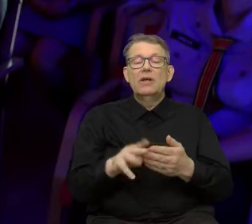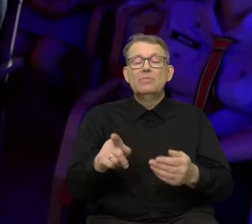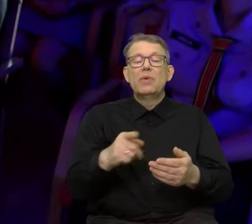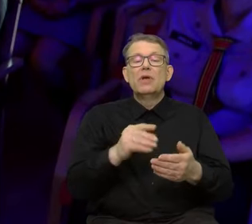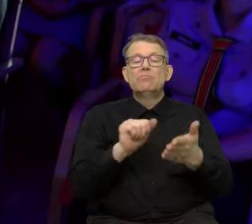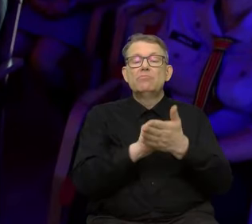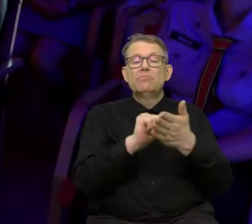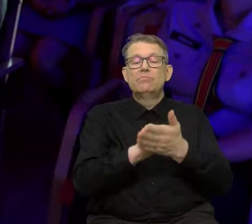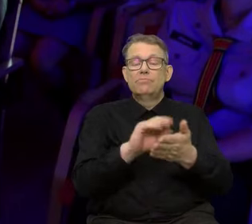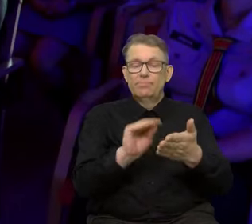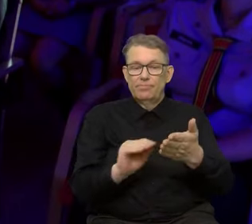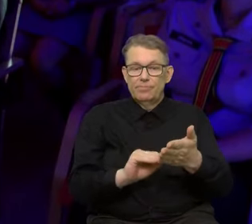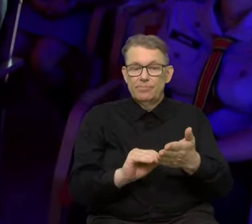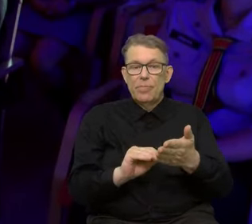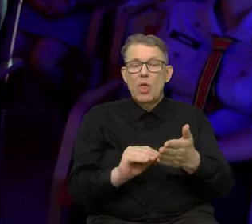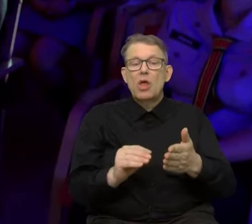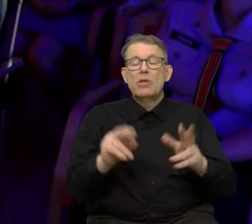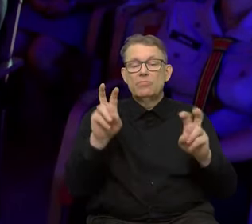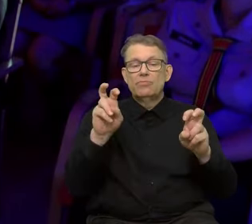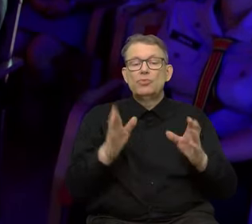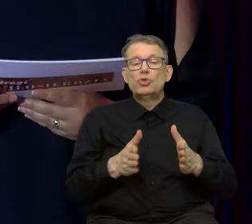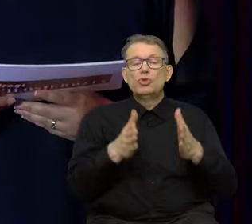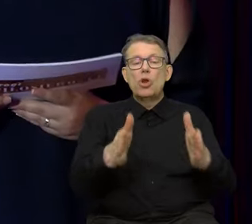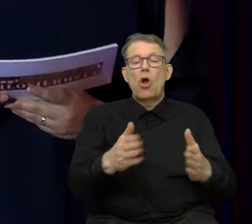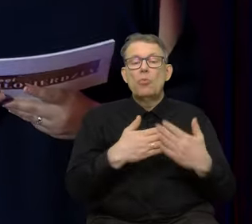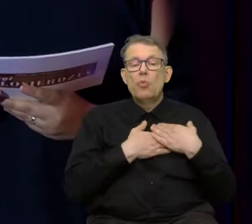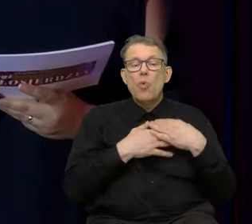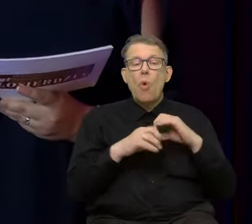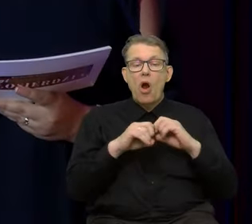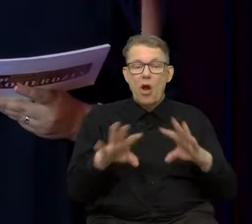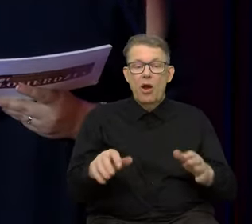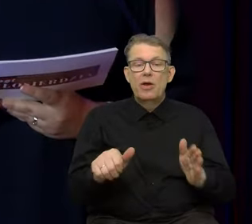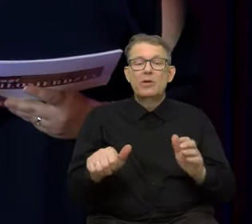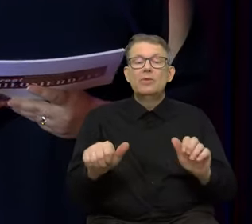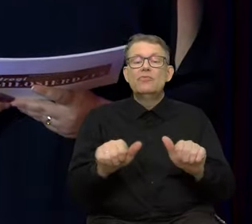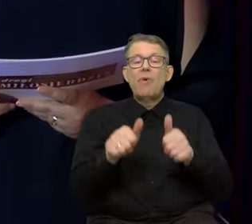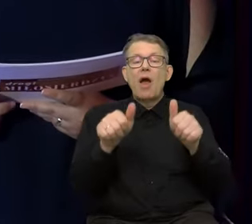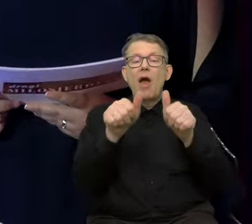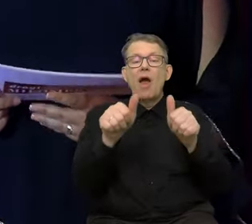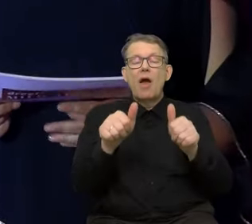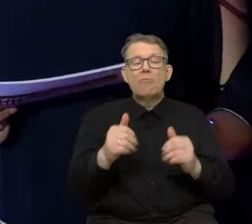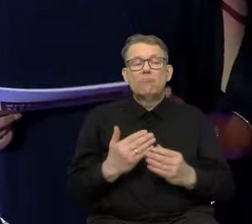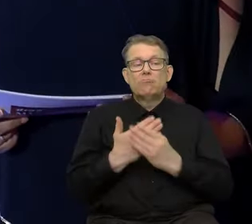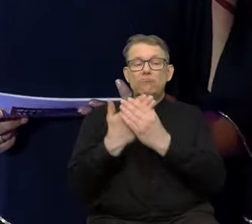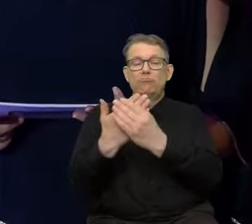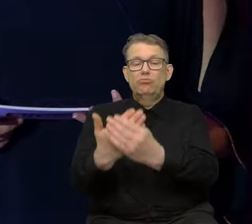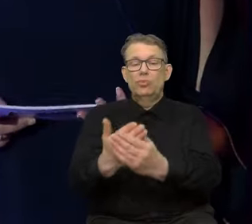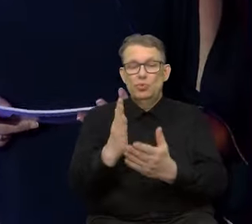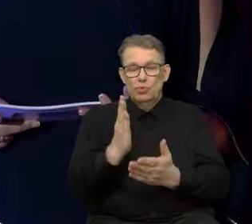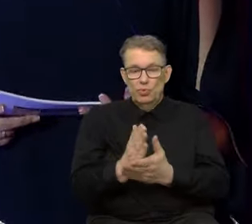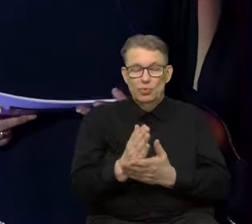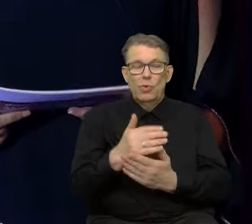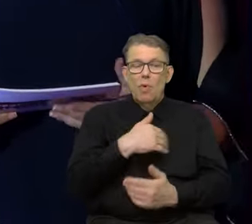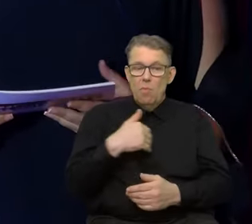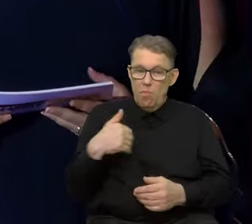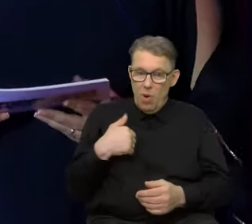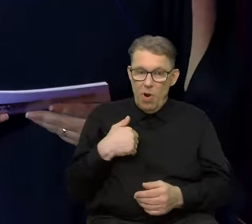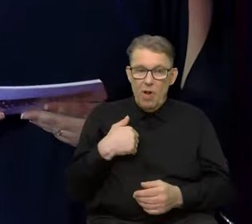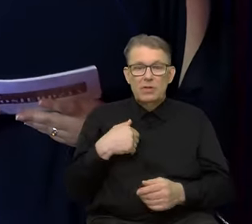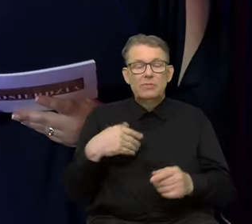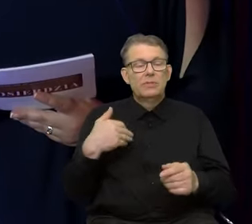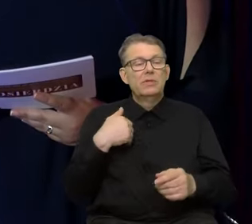Archidiecezji Białostockiej Drogi Miłosierdzia. Statuetki Michałów powędrowały oprócz Polski na